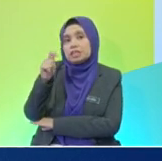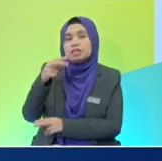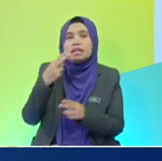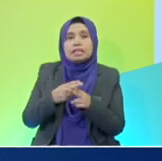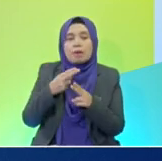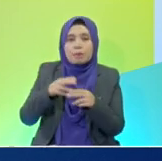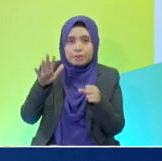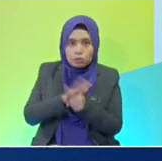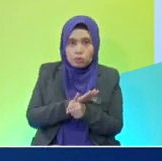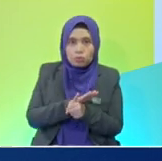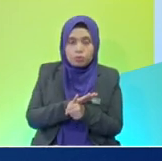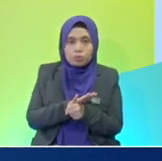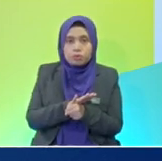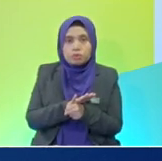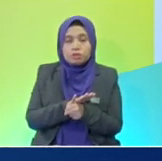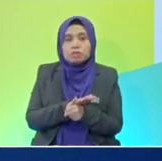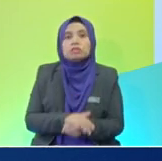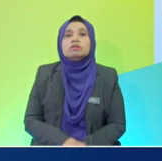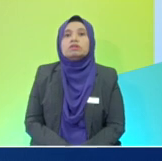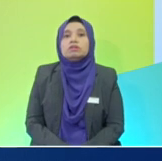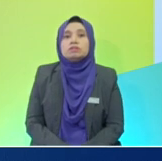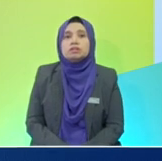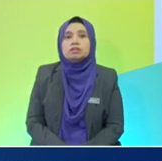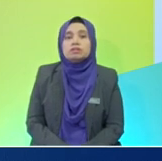penuhnya wajah saya lah Nama saya Siti